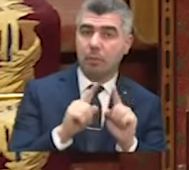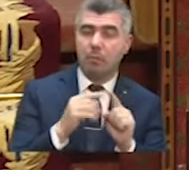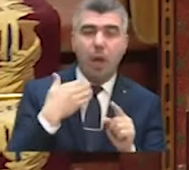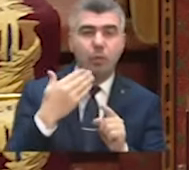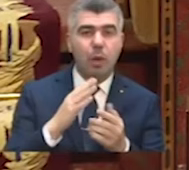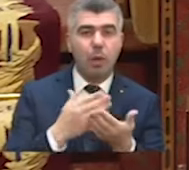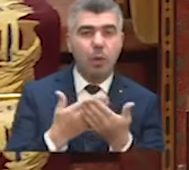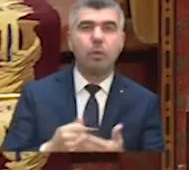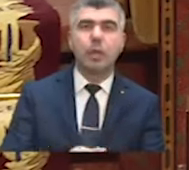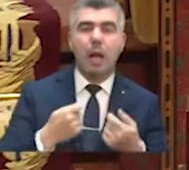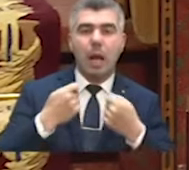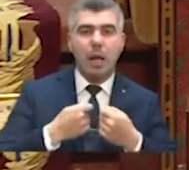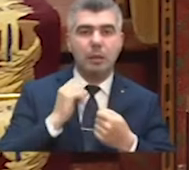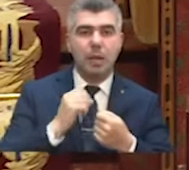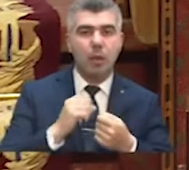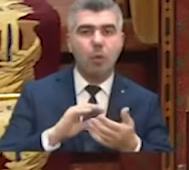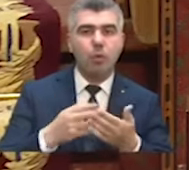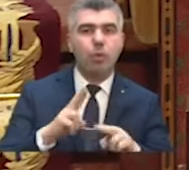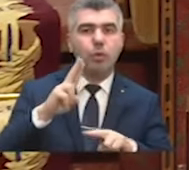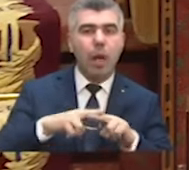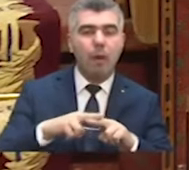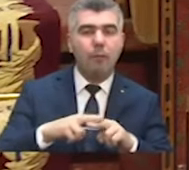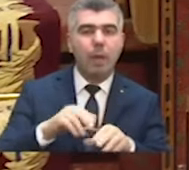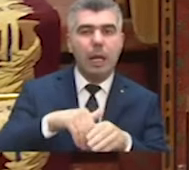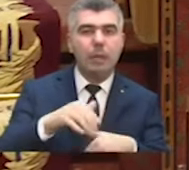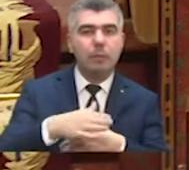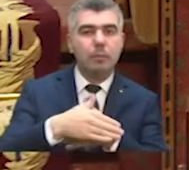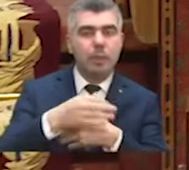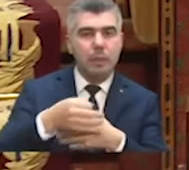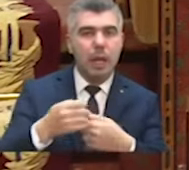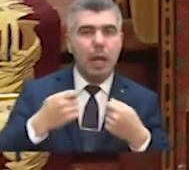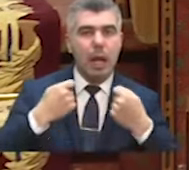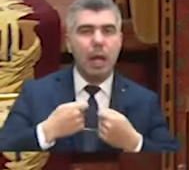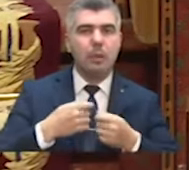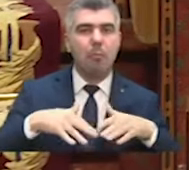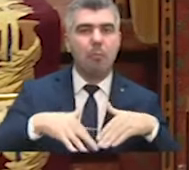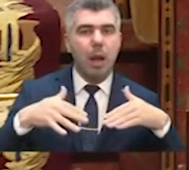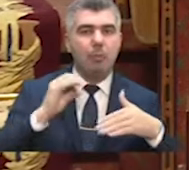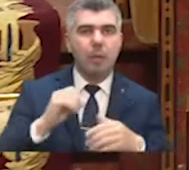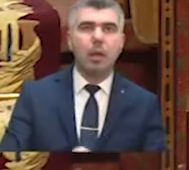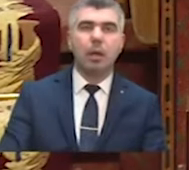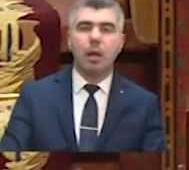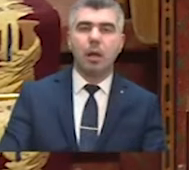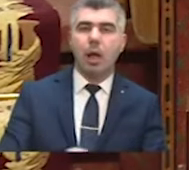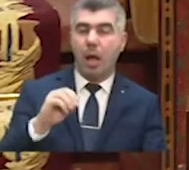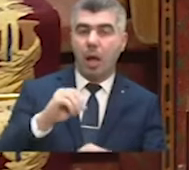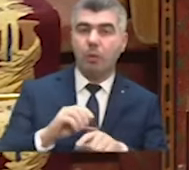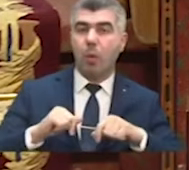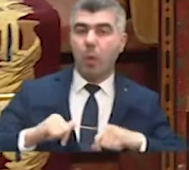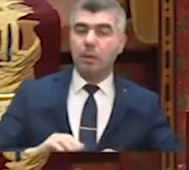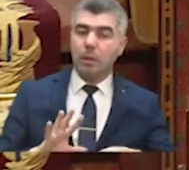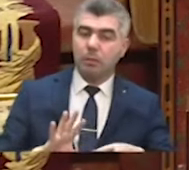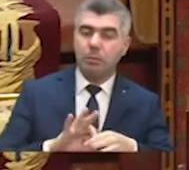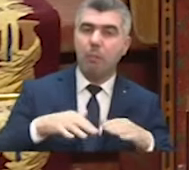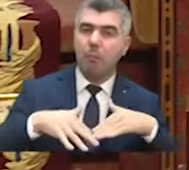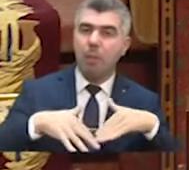كنعرفوه بأنكم السيد رئيس أمين العام ومن نفس الحزب رئيس مجلس النواب ومن نفس الحزب كذلك الوزير المكلف